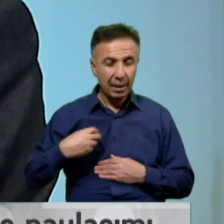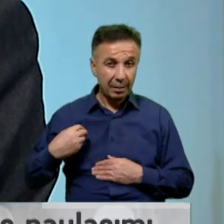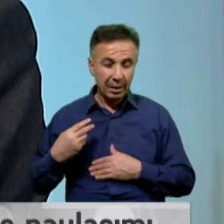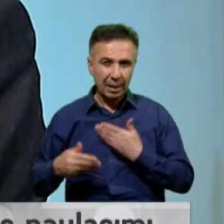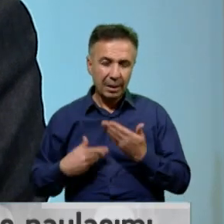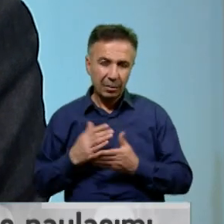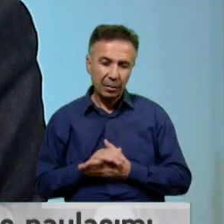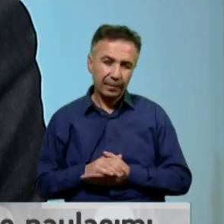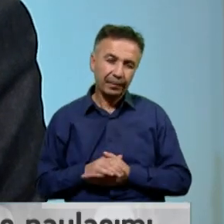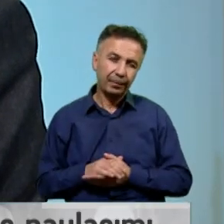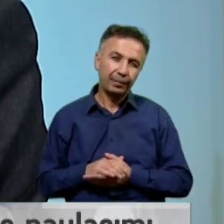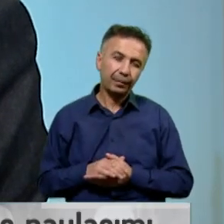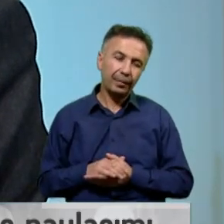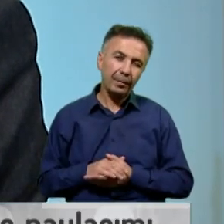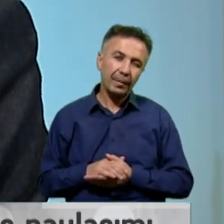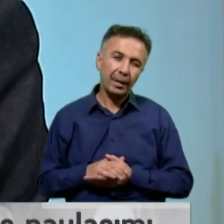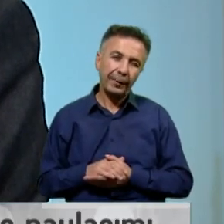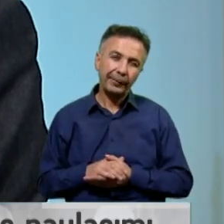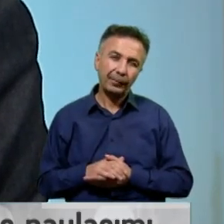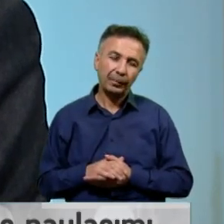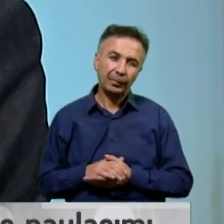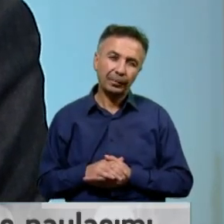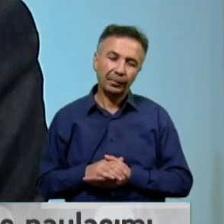bir kadın geldi ki çocuğu vardı, bir hurma.